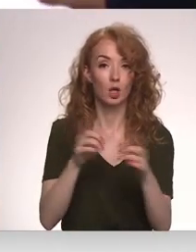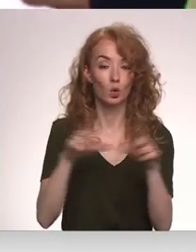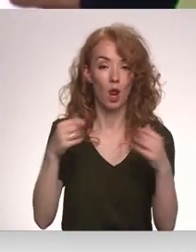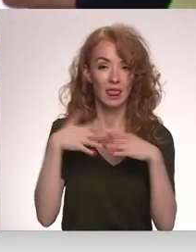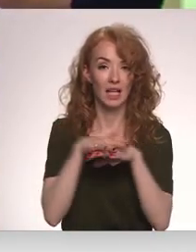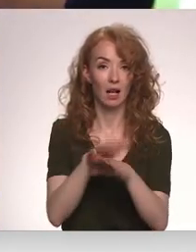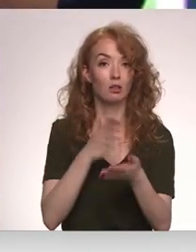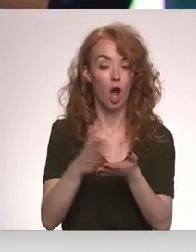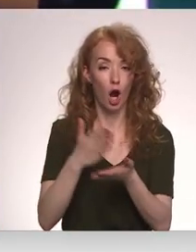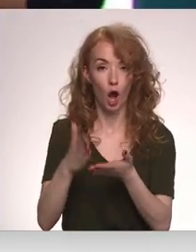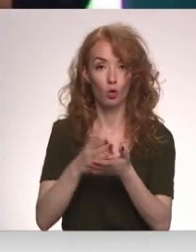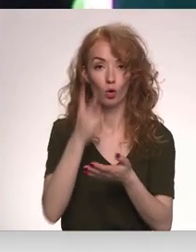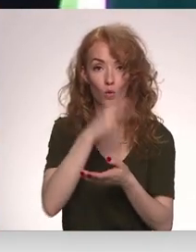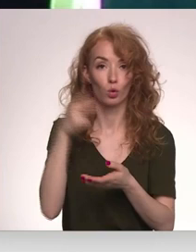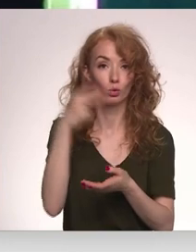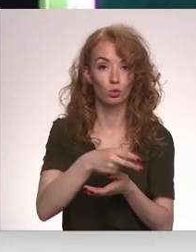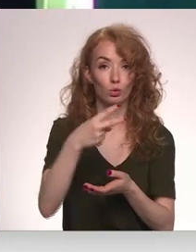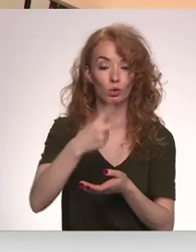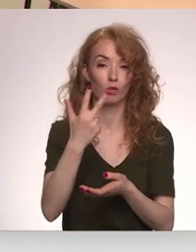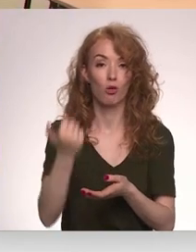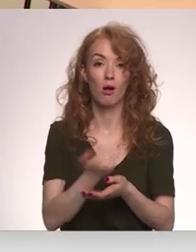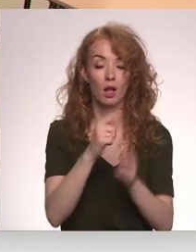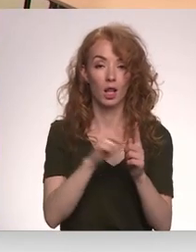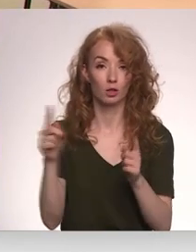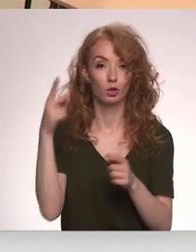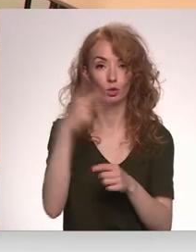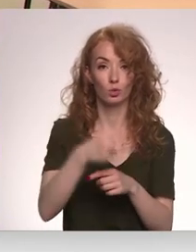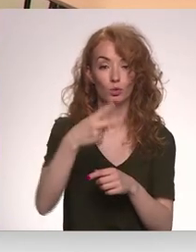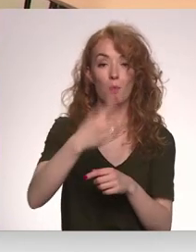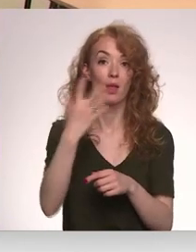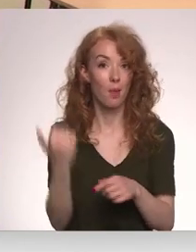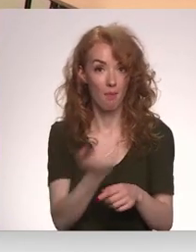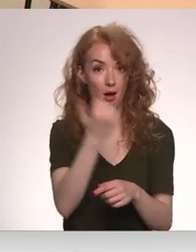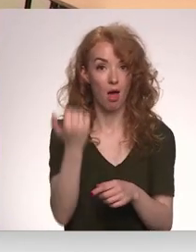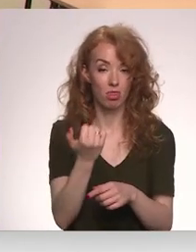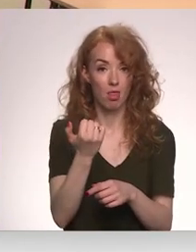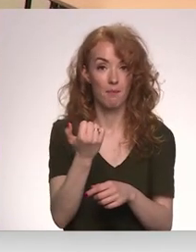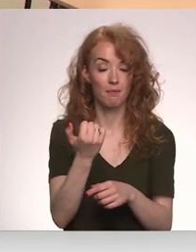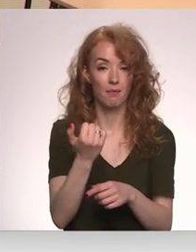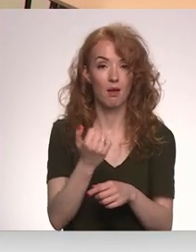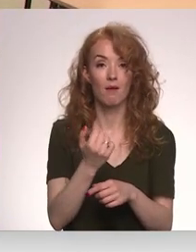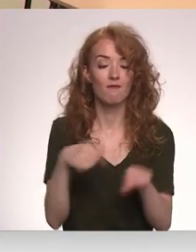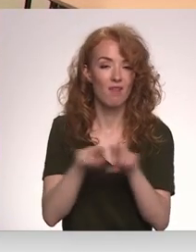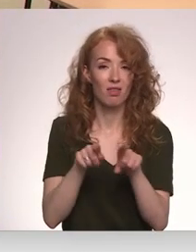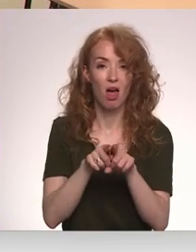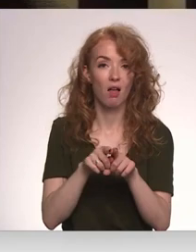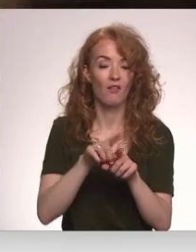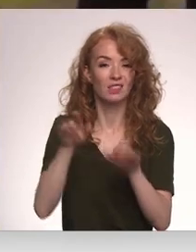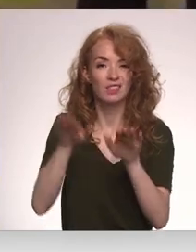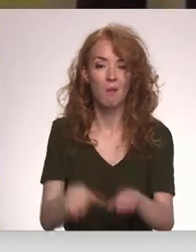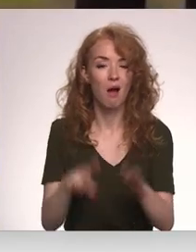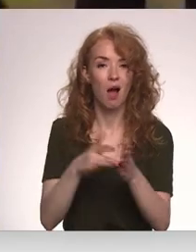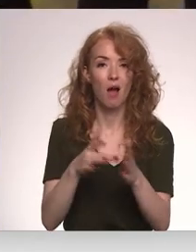tīkla sakārtošanu no 2023. Līdz 2025. Gadam, neatkarīgi no zemākās